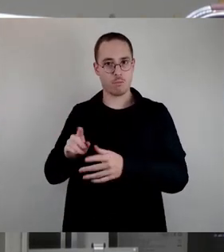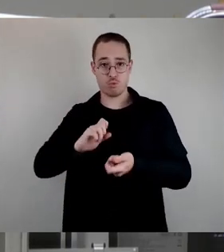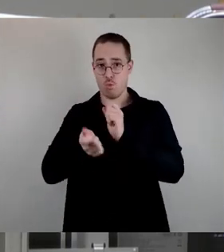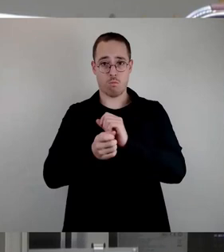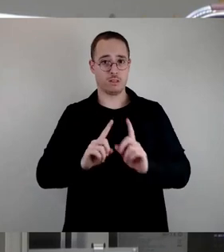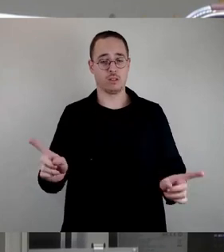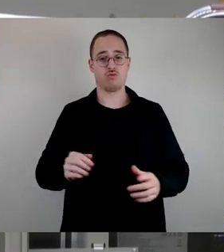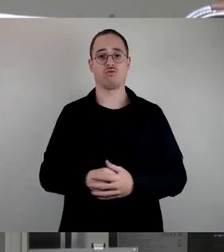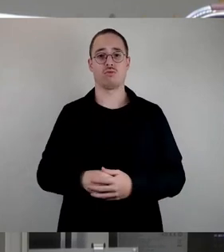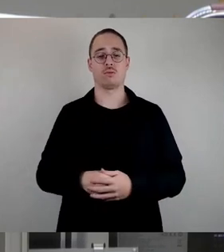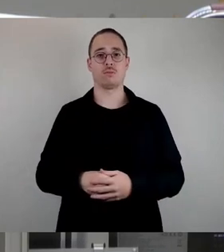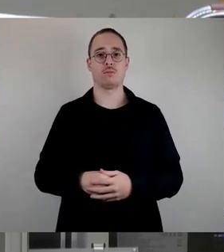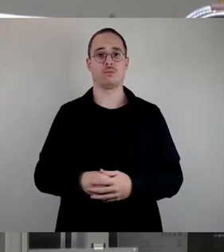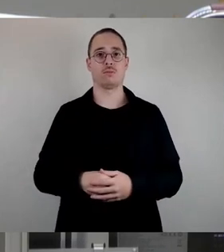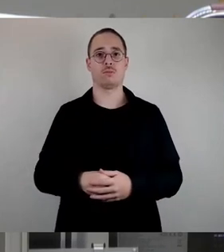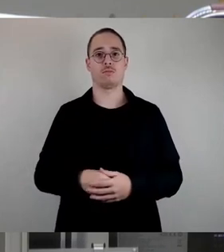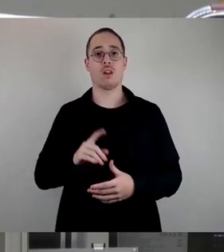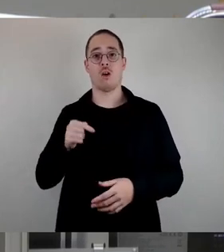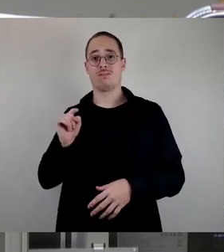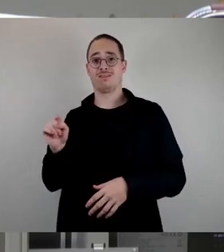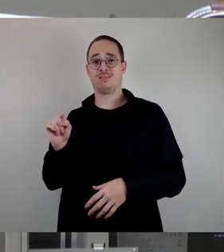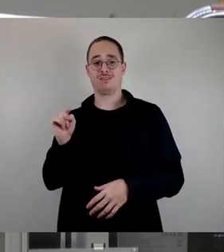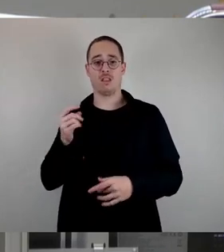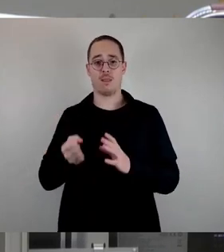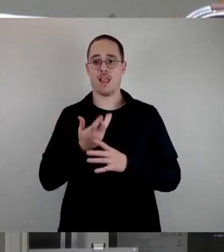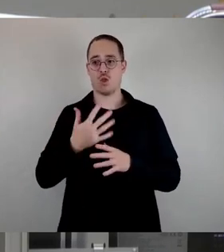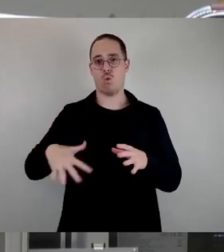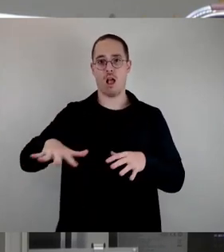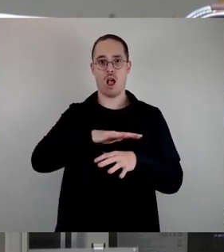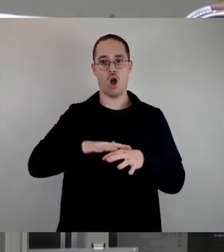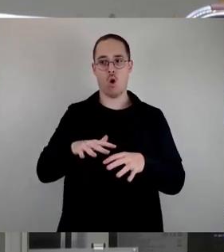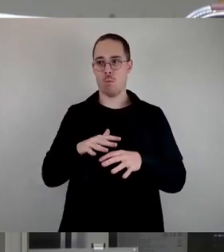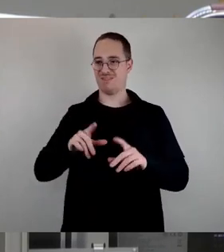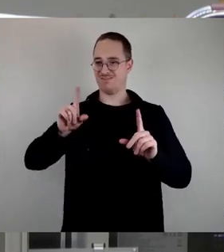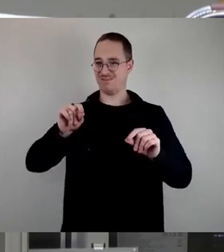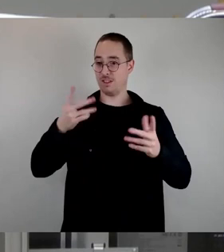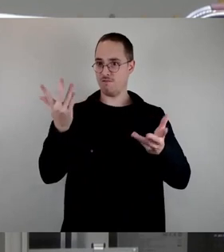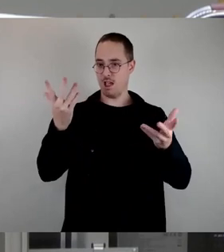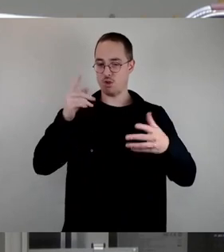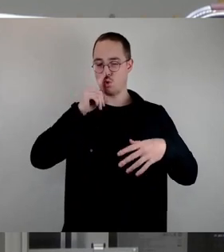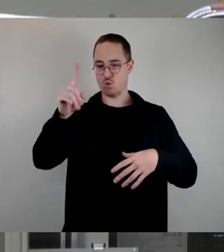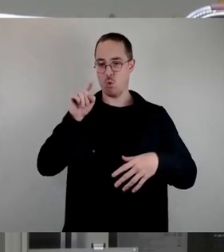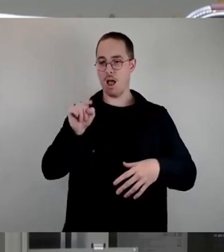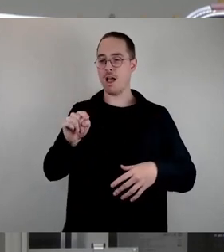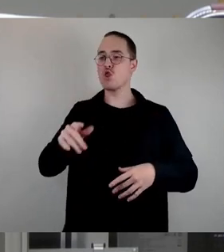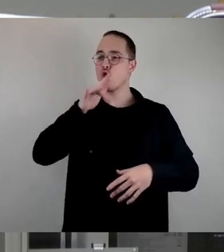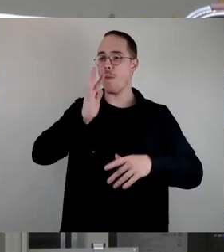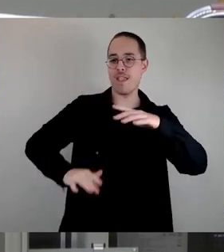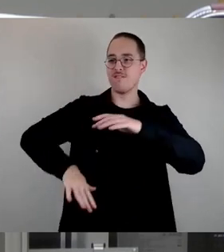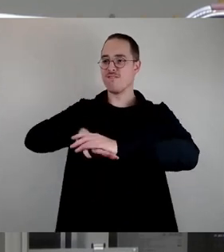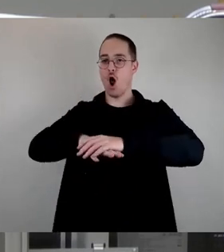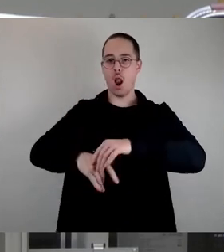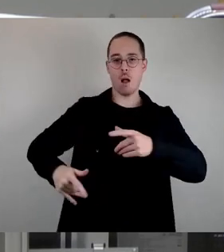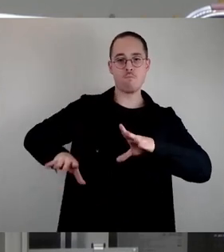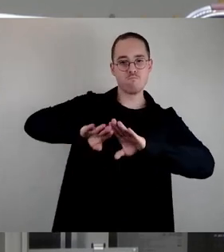Naturraum nur ein derzeit noch nicht total versiegelter oder bebauter Raum ist. Nein, das, was dort da ist, ist vollgültig, das ist schön, das